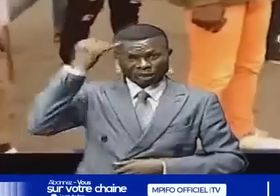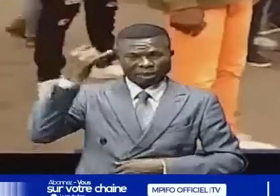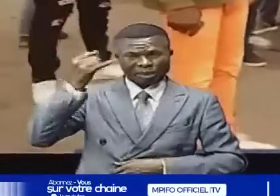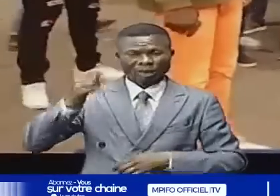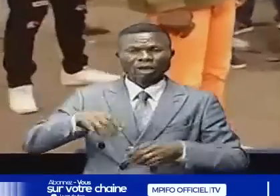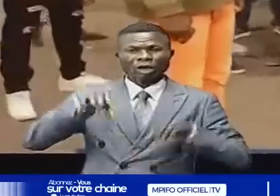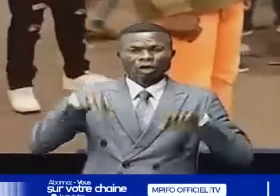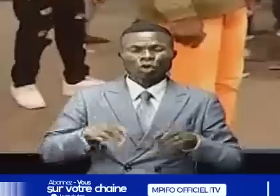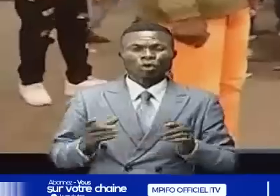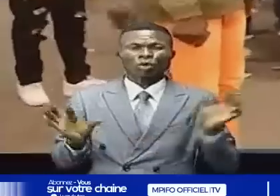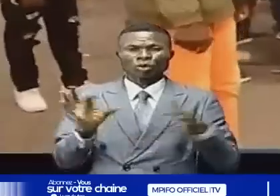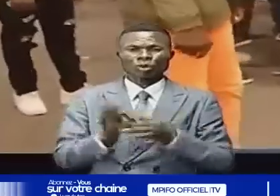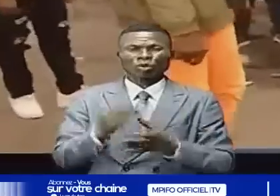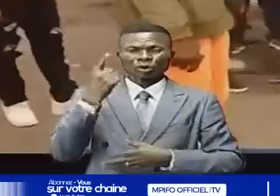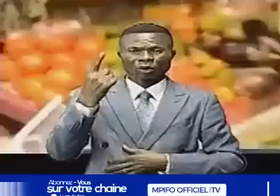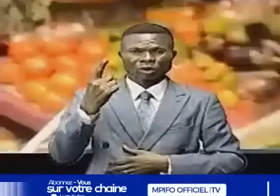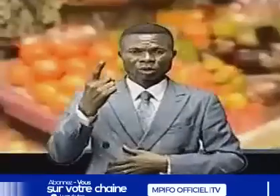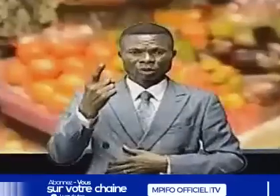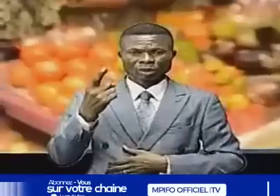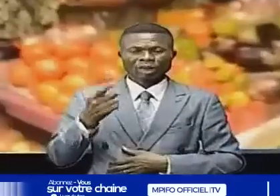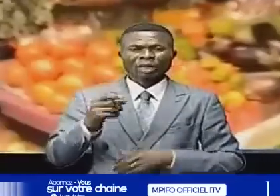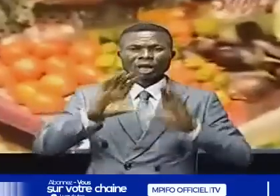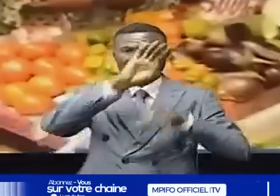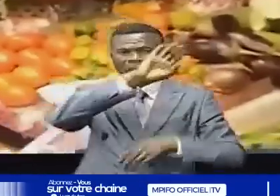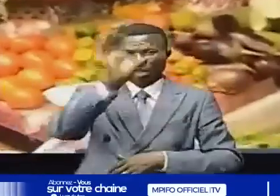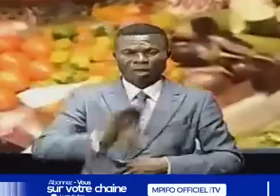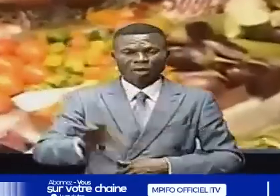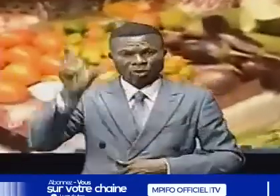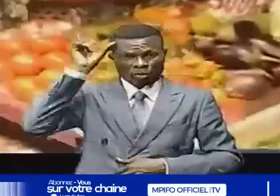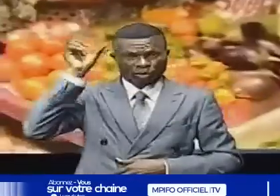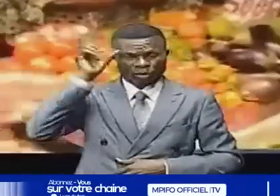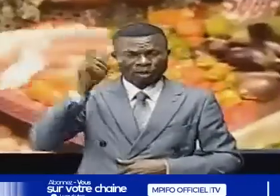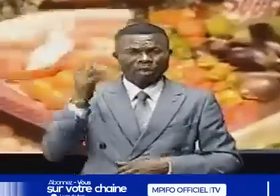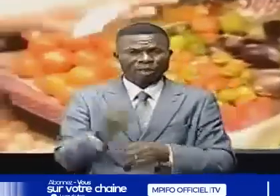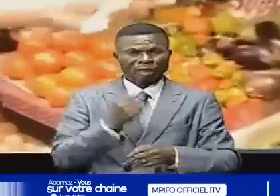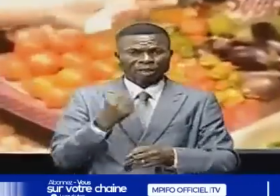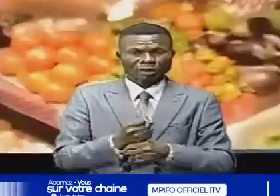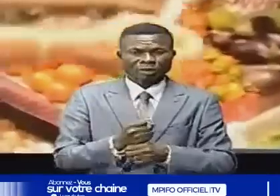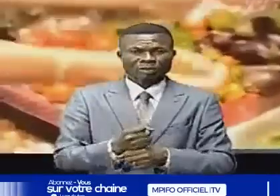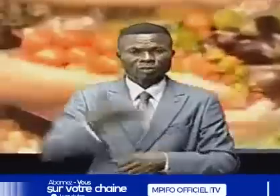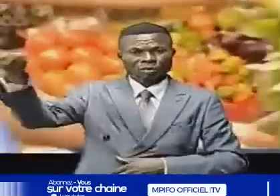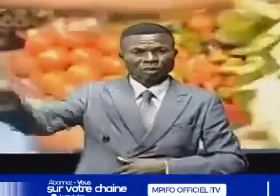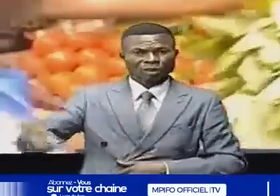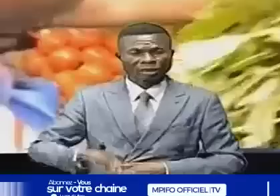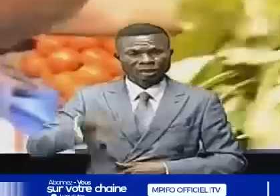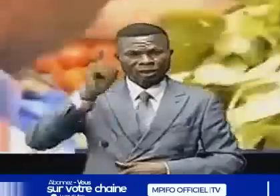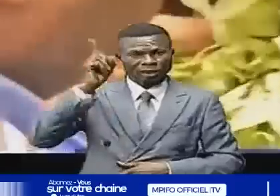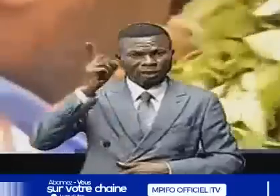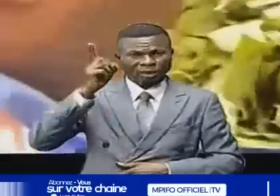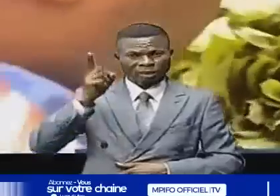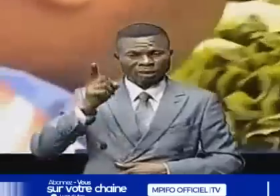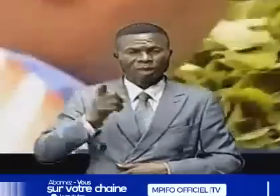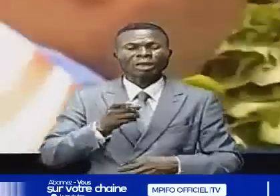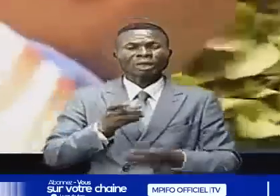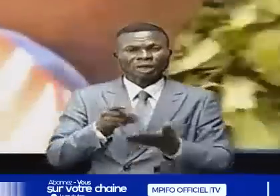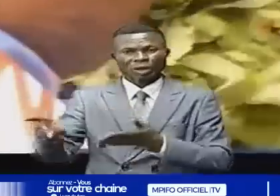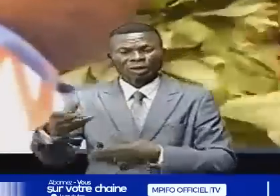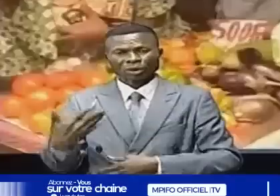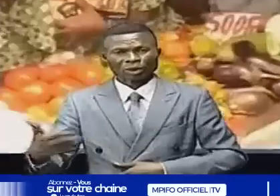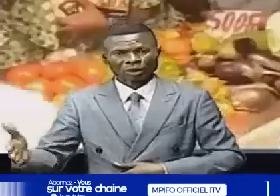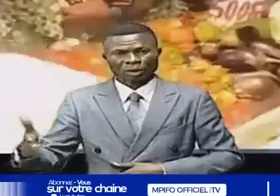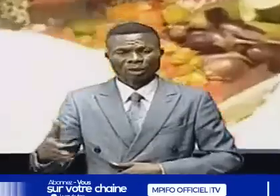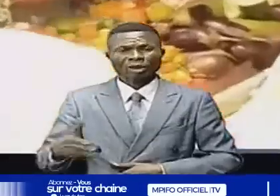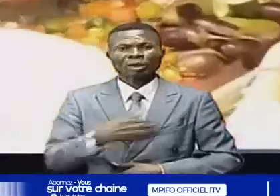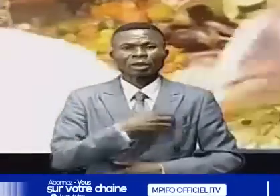Congo Uni à travers sa cellule de Lingwala. Durant ces travaux, l'invité du jour, Maître Kazi, a fait quelques achats auprès de